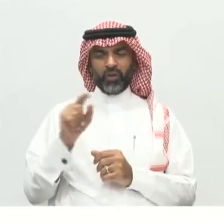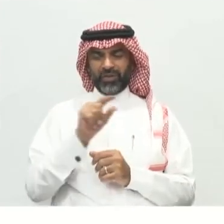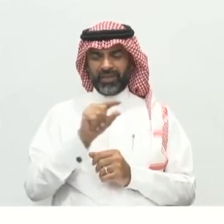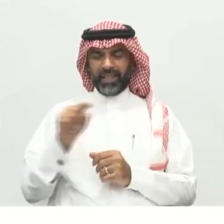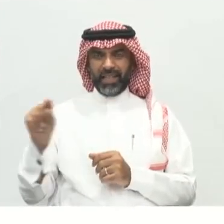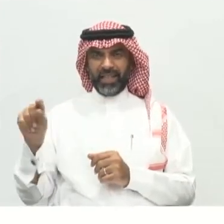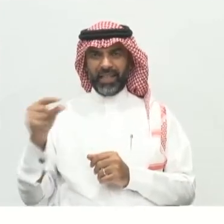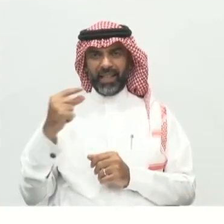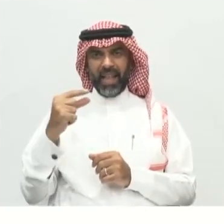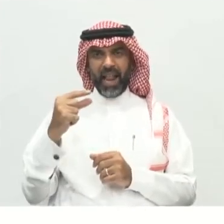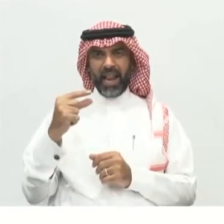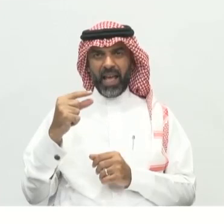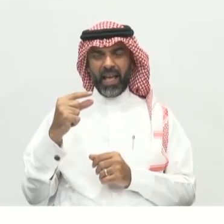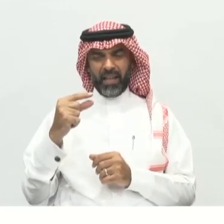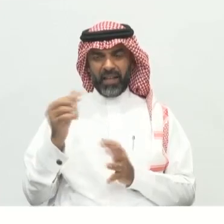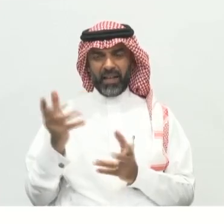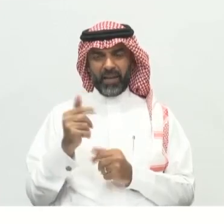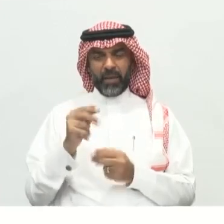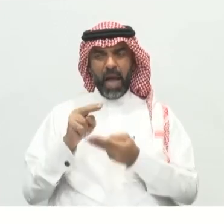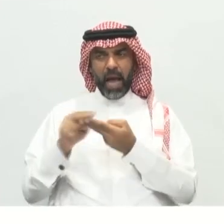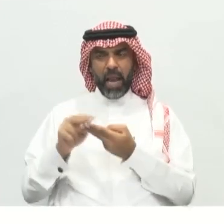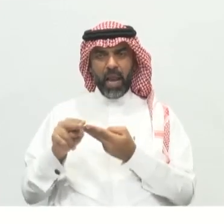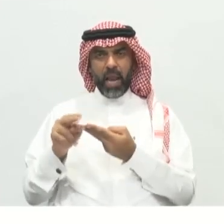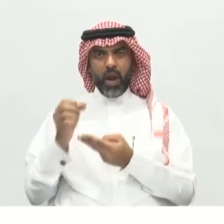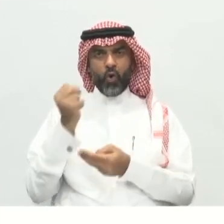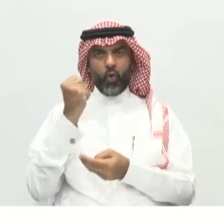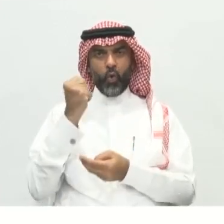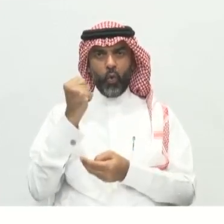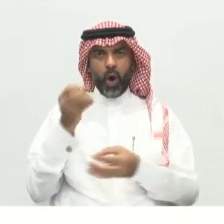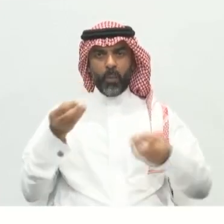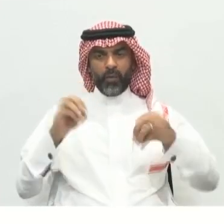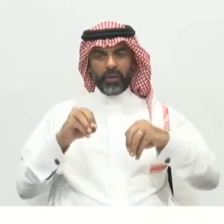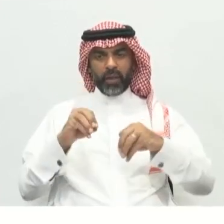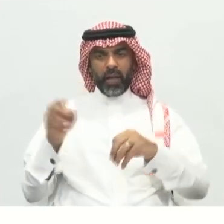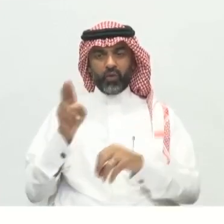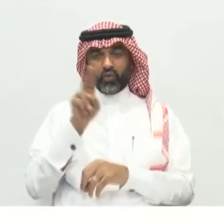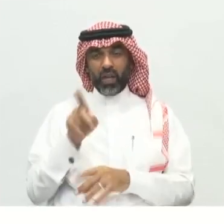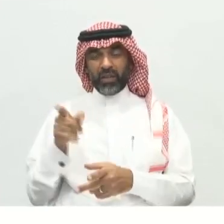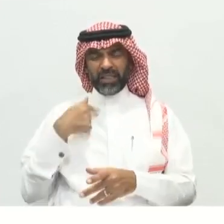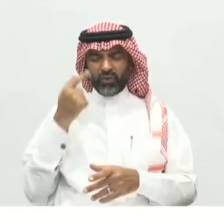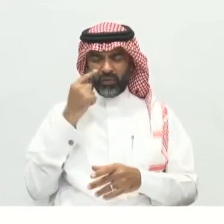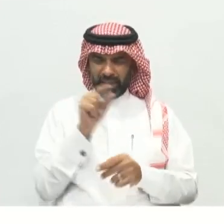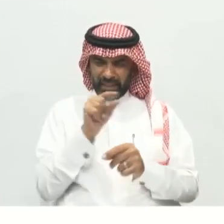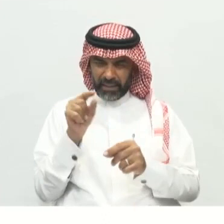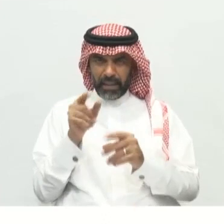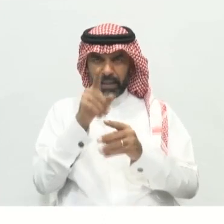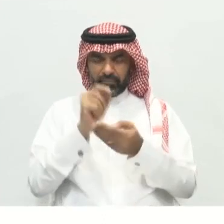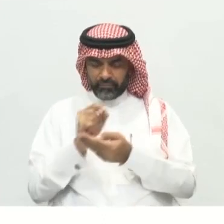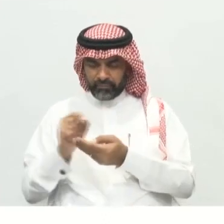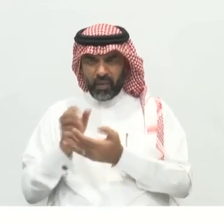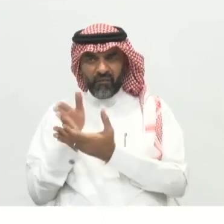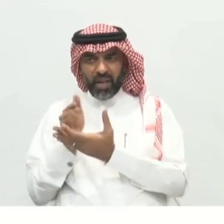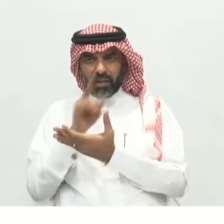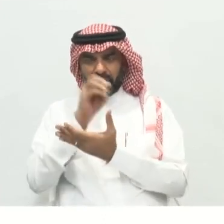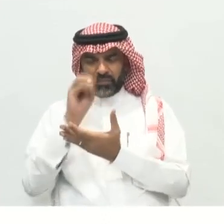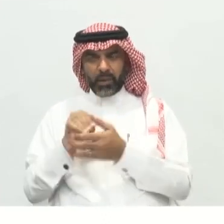السابق داله خوارزميه حل القوه المفرطه المطلوب في هذا السؤال انشاء او اكمال هذه الداله اكمال مقطع